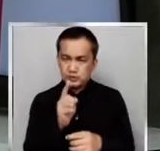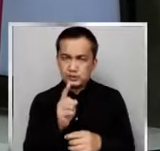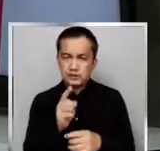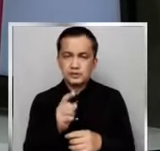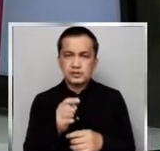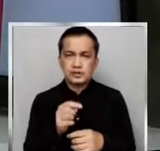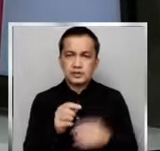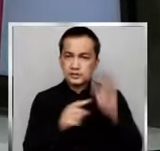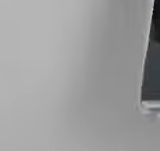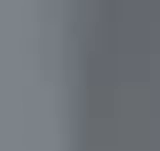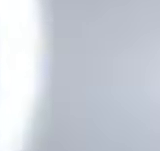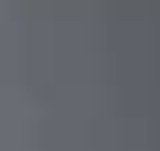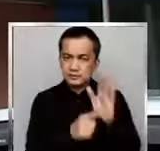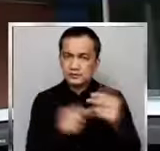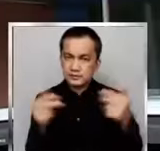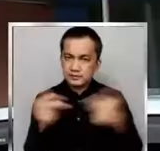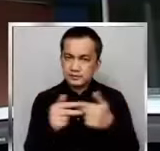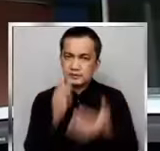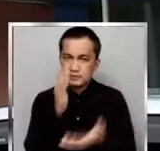Joseph moro